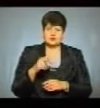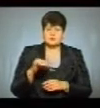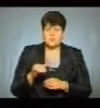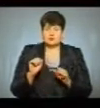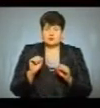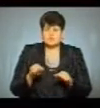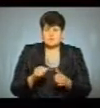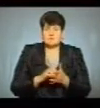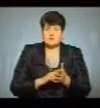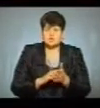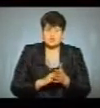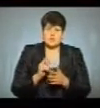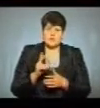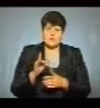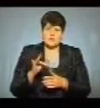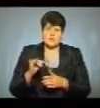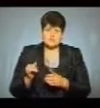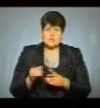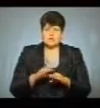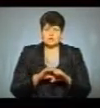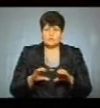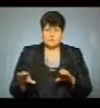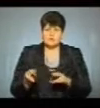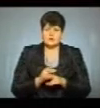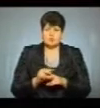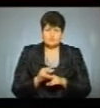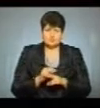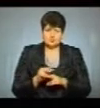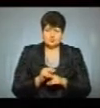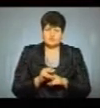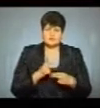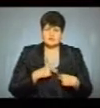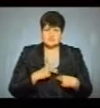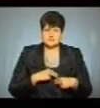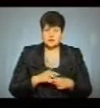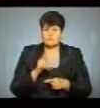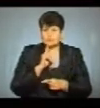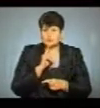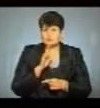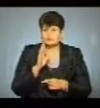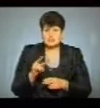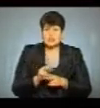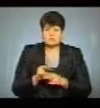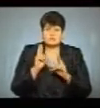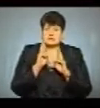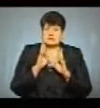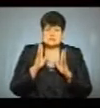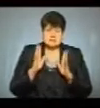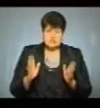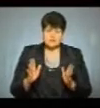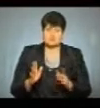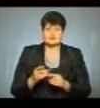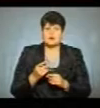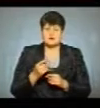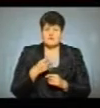ймовірна причина – корозія труби. Її ремонтують близько 10 працівників Тернопільміськгазу. Доки триватиме ремонт, не знають, каже Володимир Дацкун.